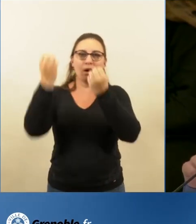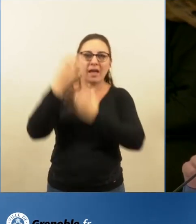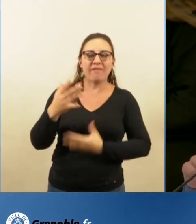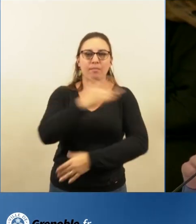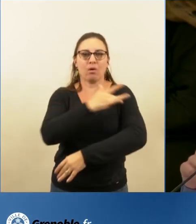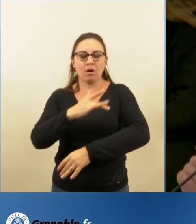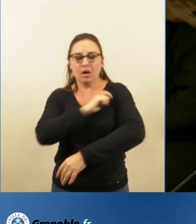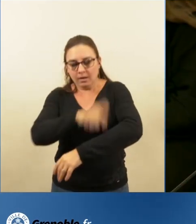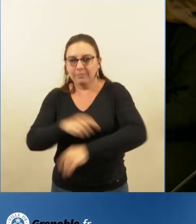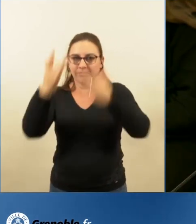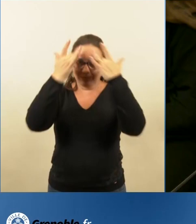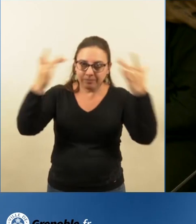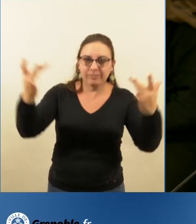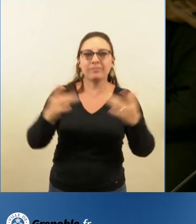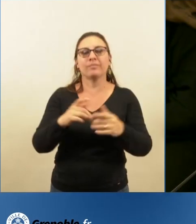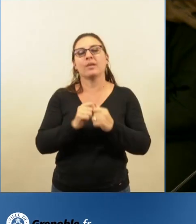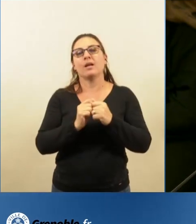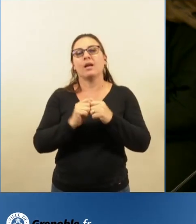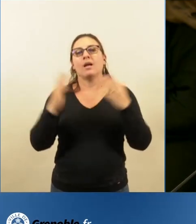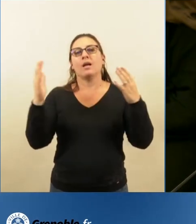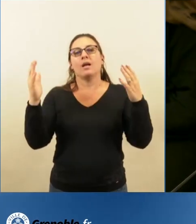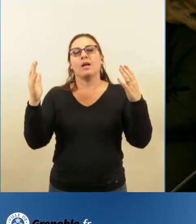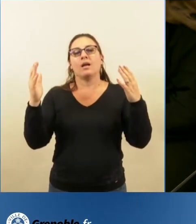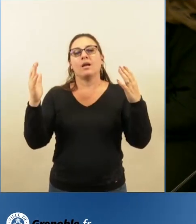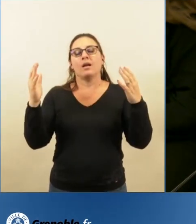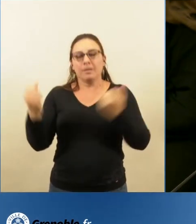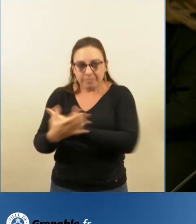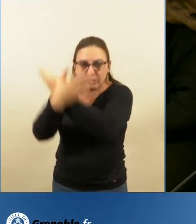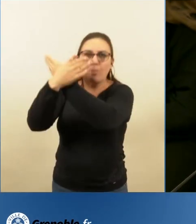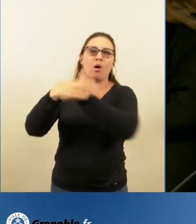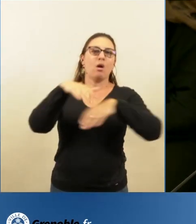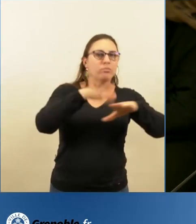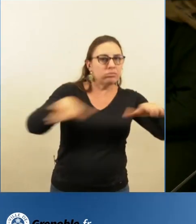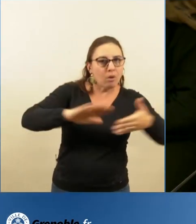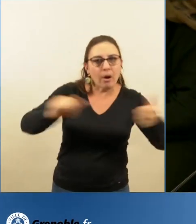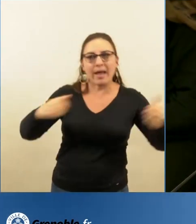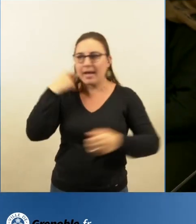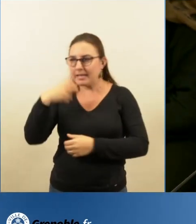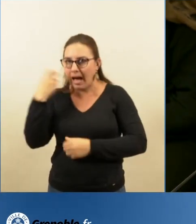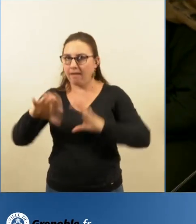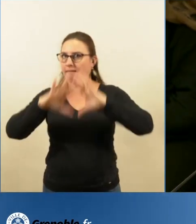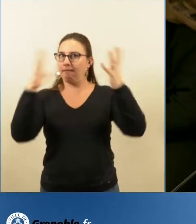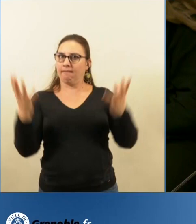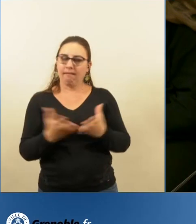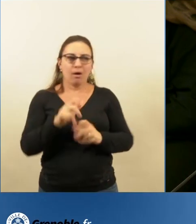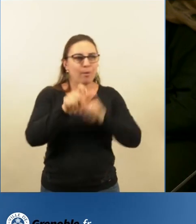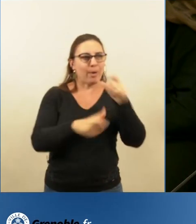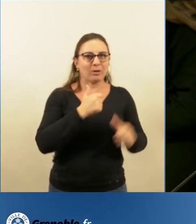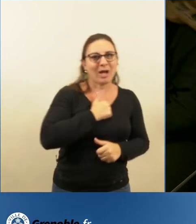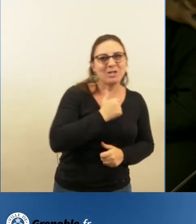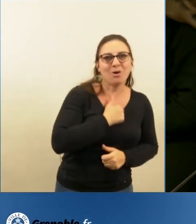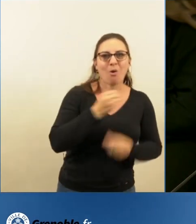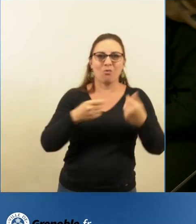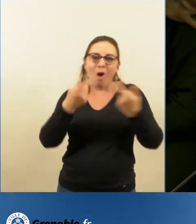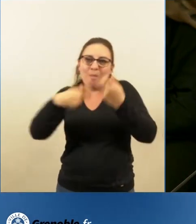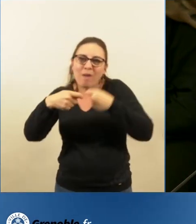et sportifs sur la métropole au parking relais au gare la vitalité tout simplement de nos commerces de centre-ville de nos artisans de nos marchés de